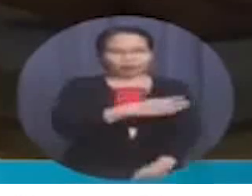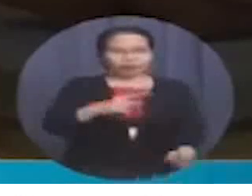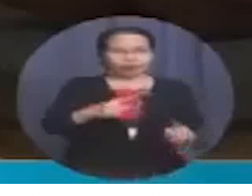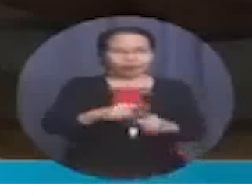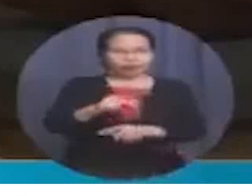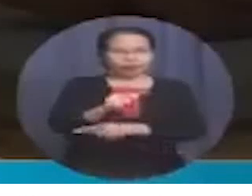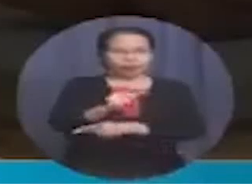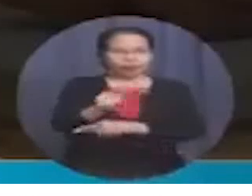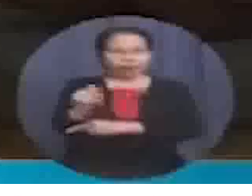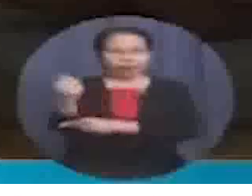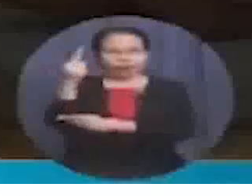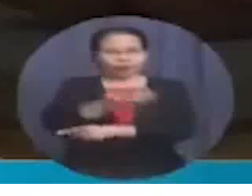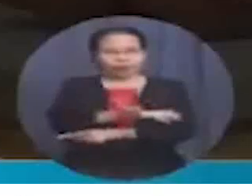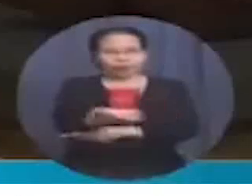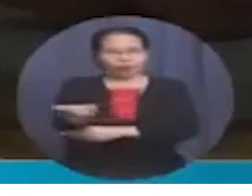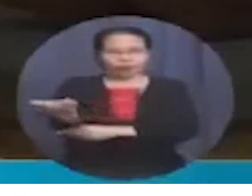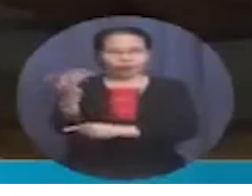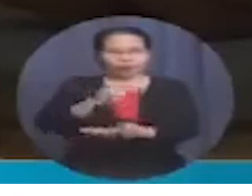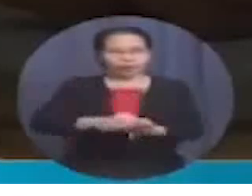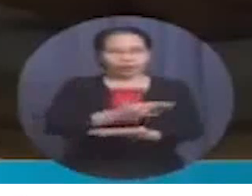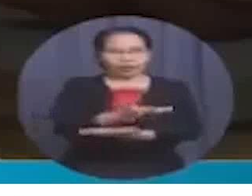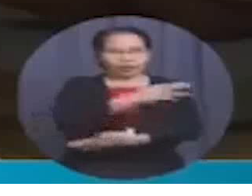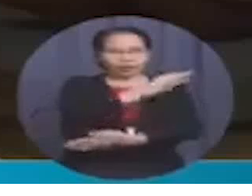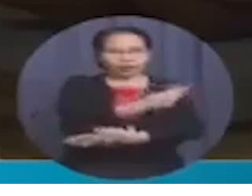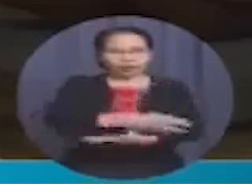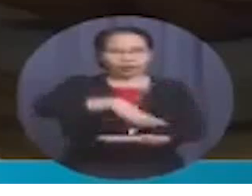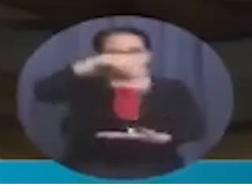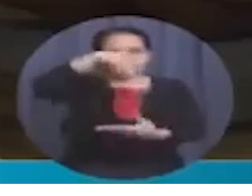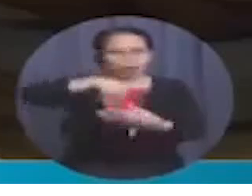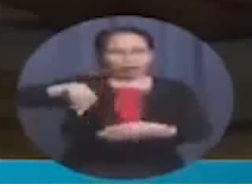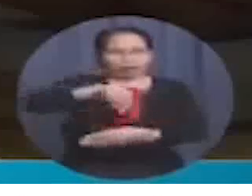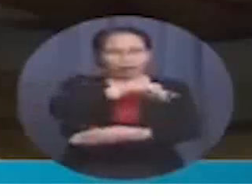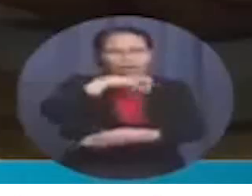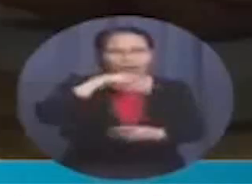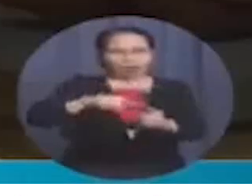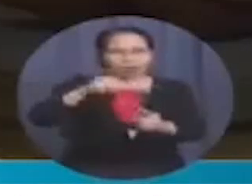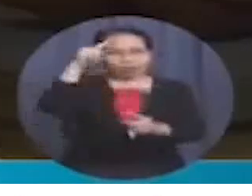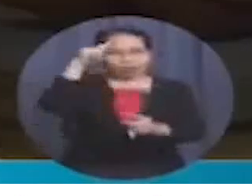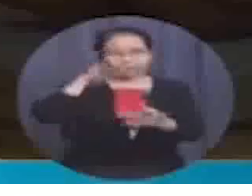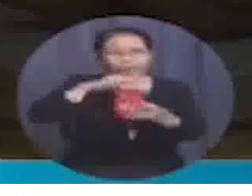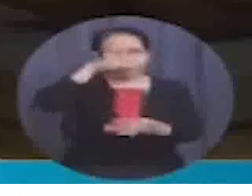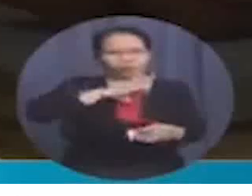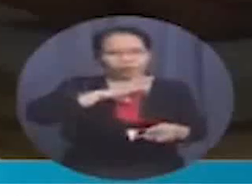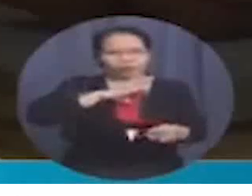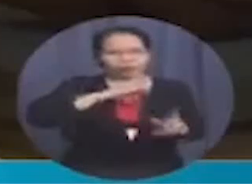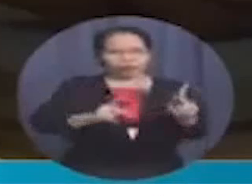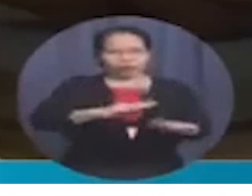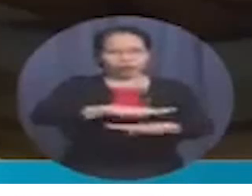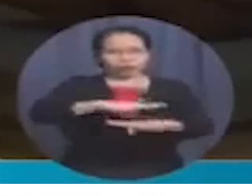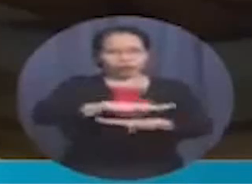kay Apolos dahil sa inyo. Upang sa amin ay mga tuto kayo na